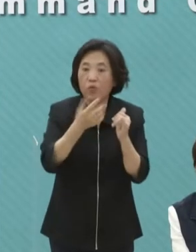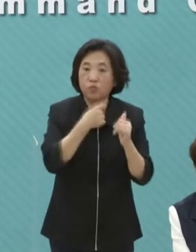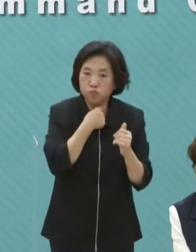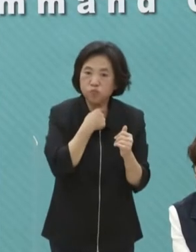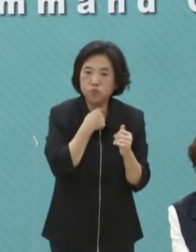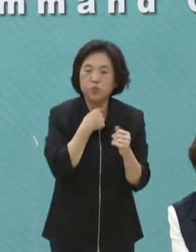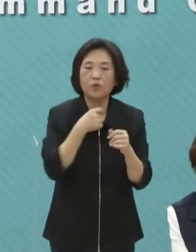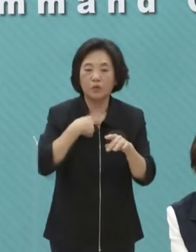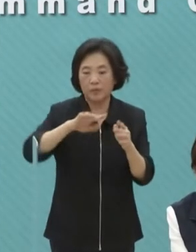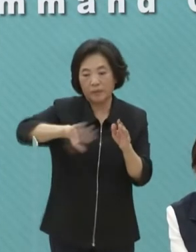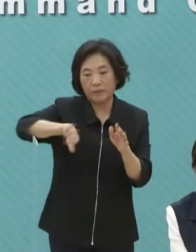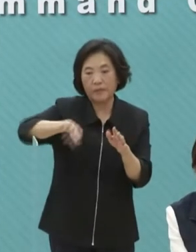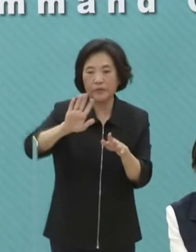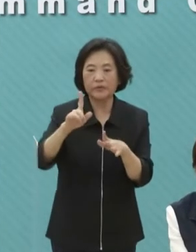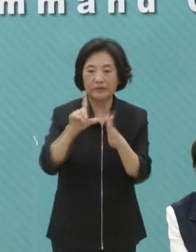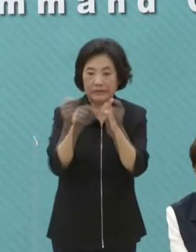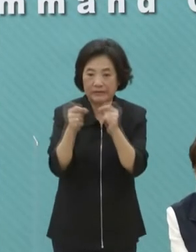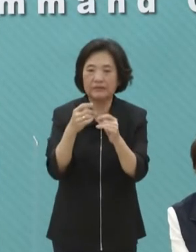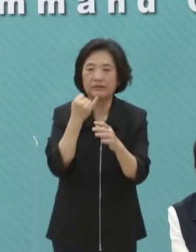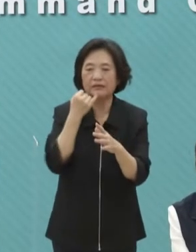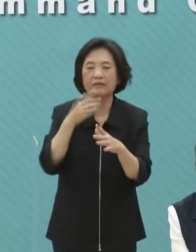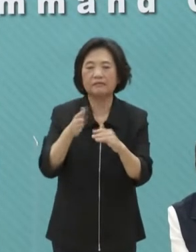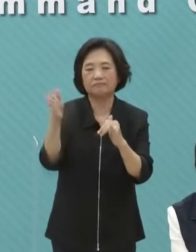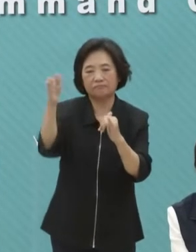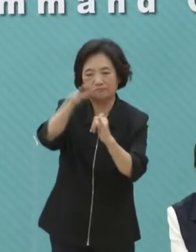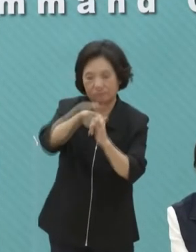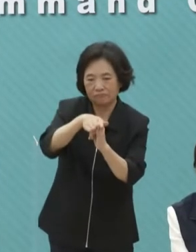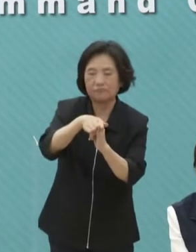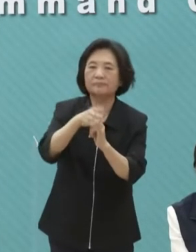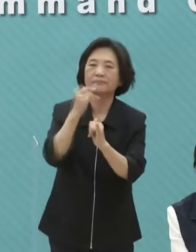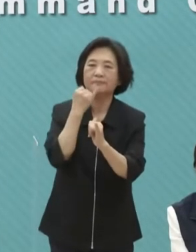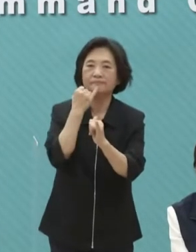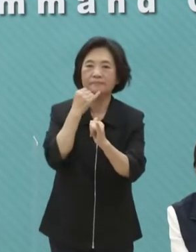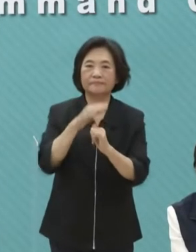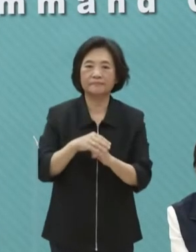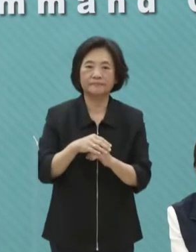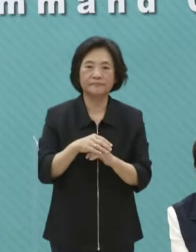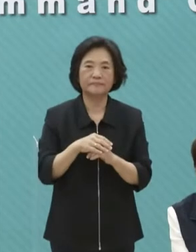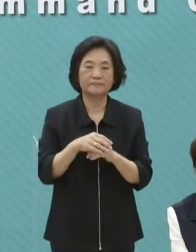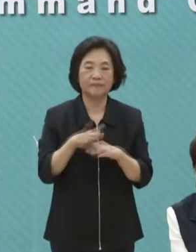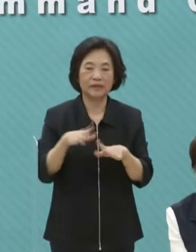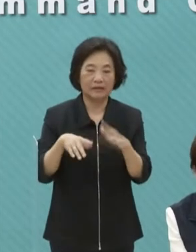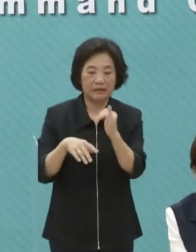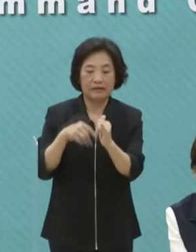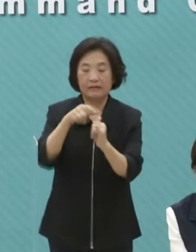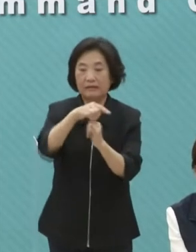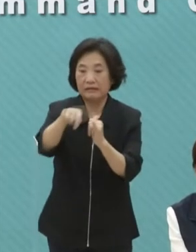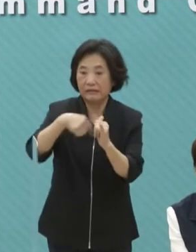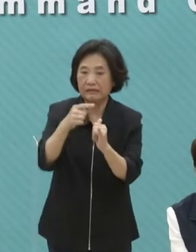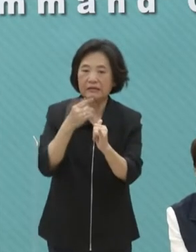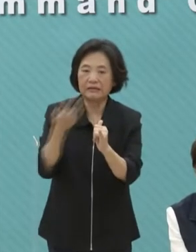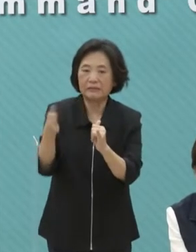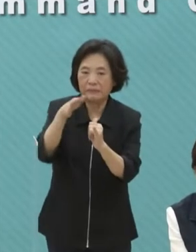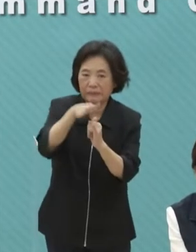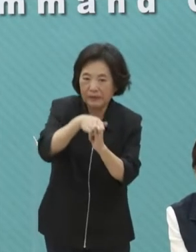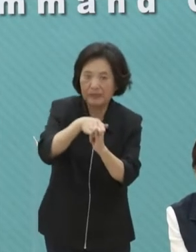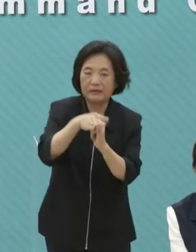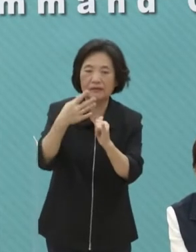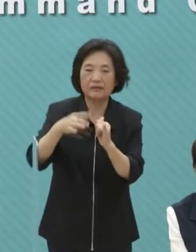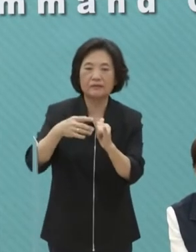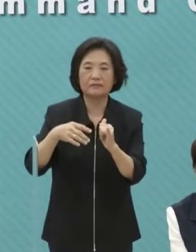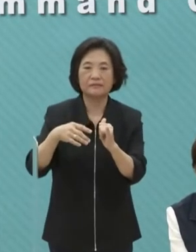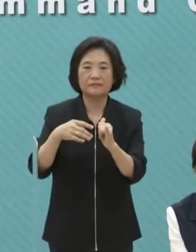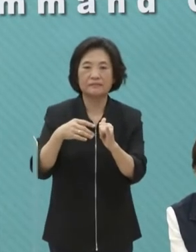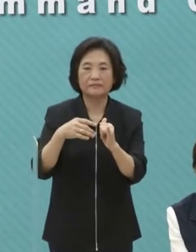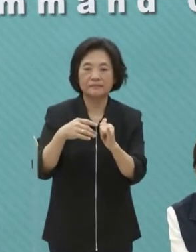候，我们旁边会有一个临时的入殓区，就是让大体可以在这边能够入殓在棺木里，然